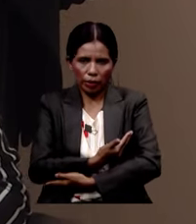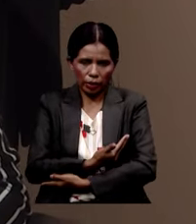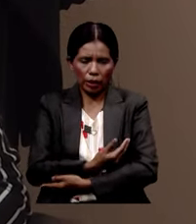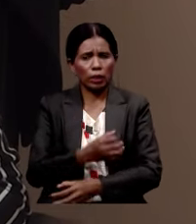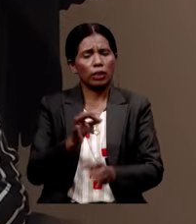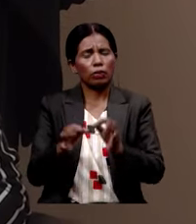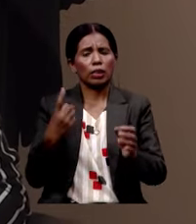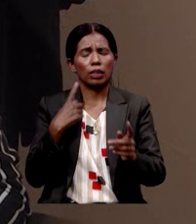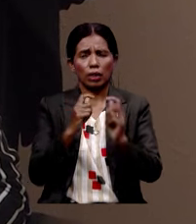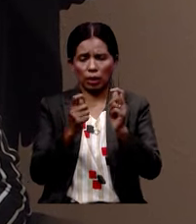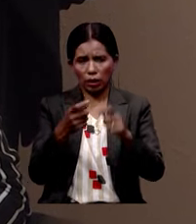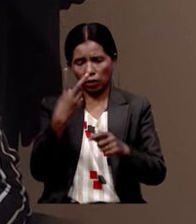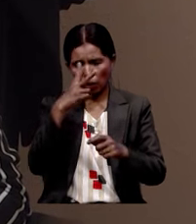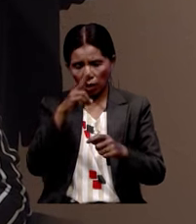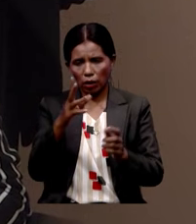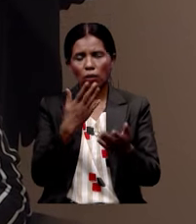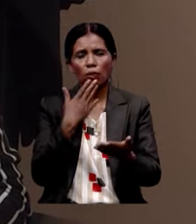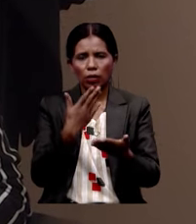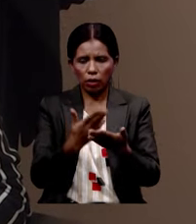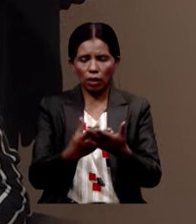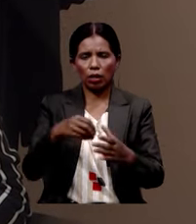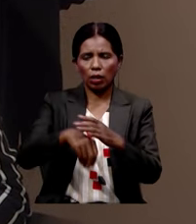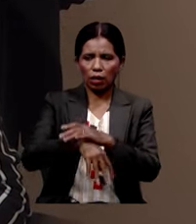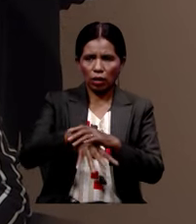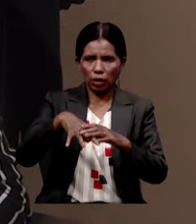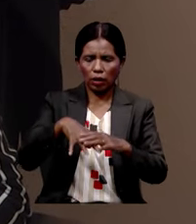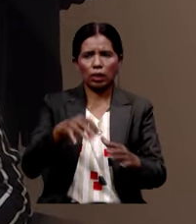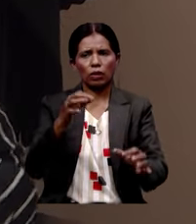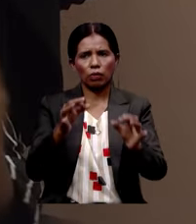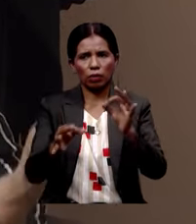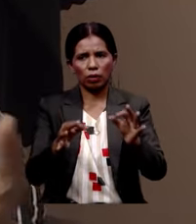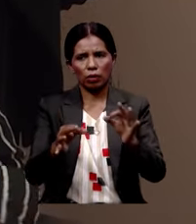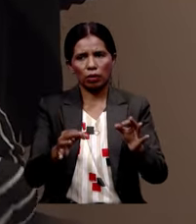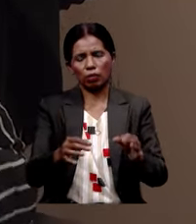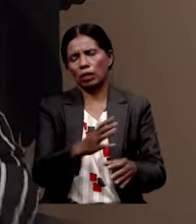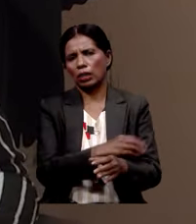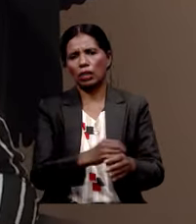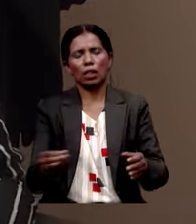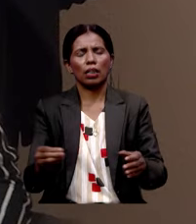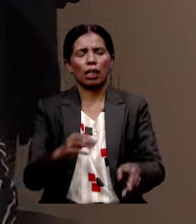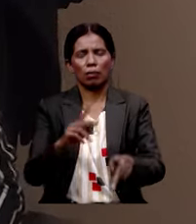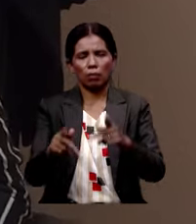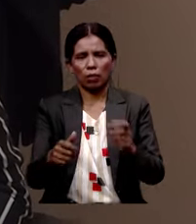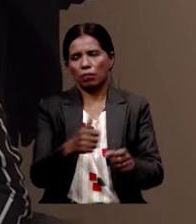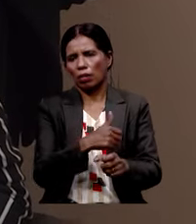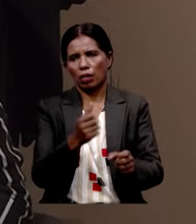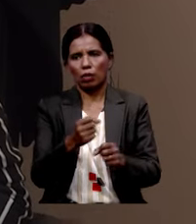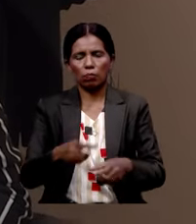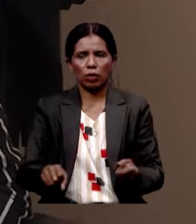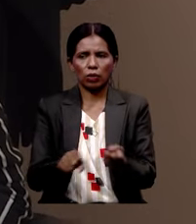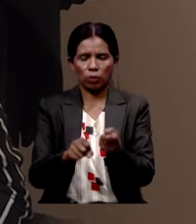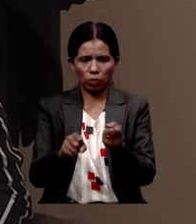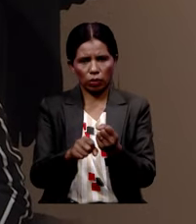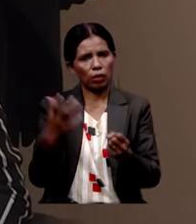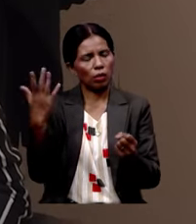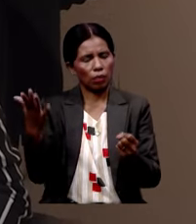ita koko atu hare di dia kunia abu tsira keta kare iha fatores lugu ida ne be durante ne kontribui iha ne